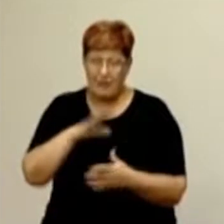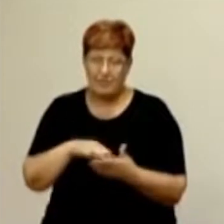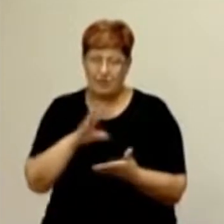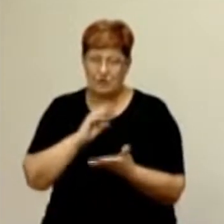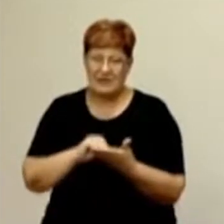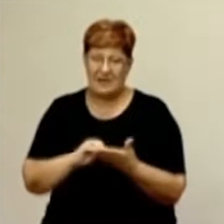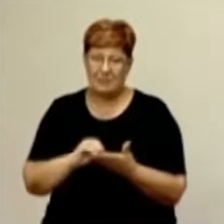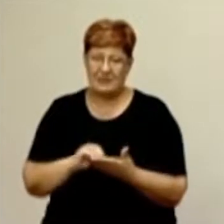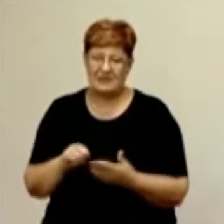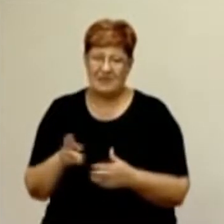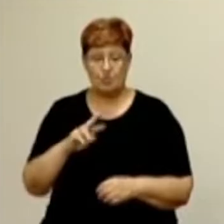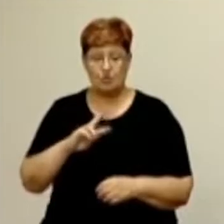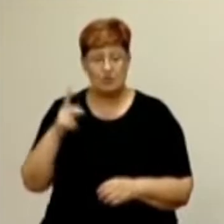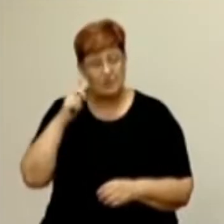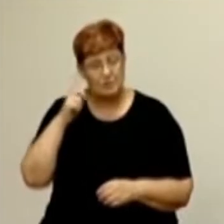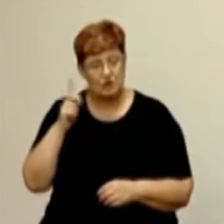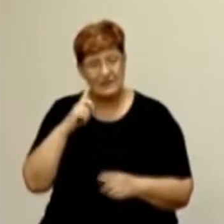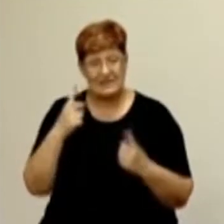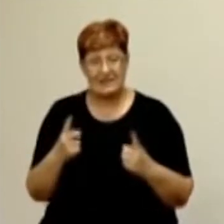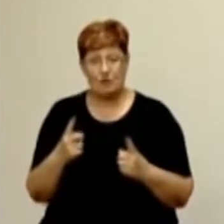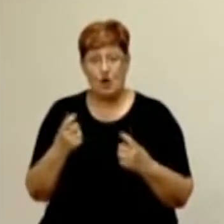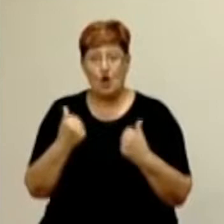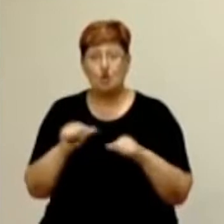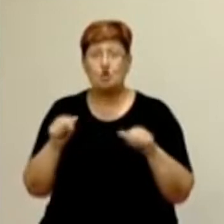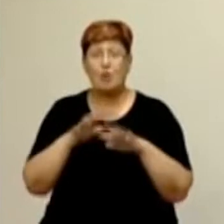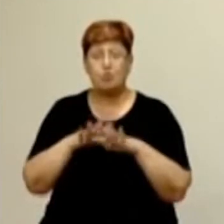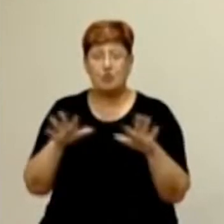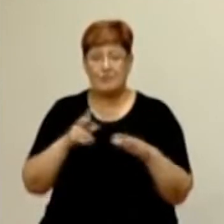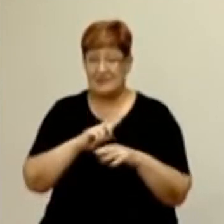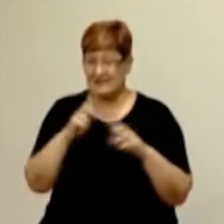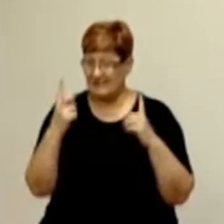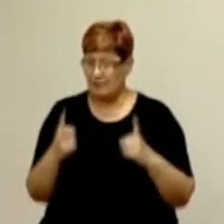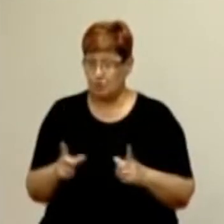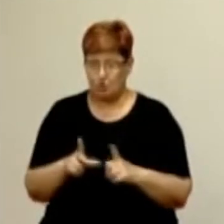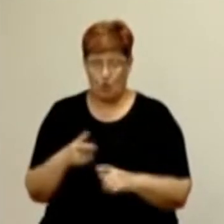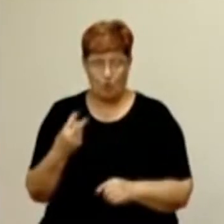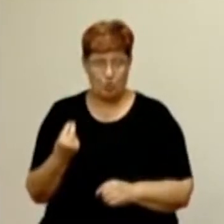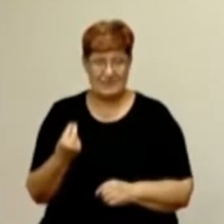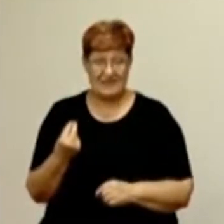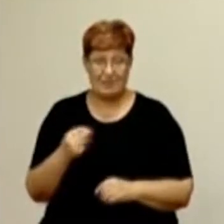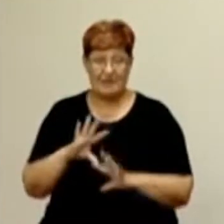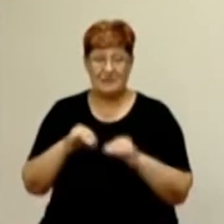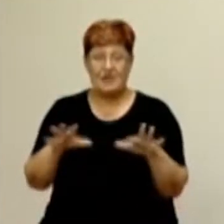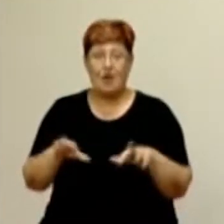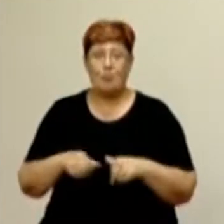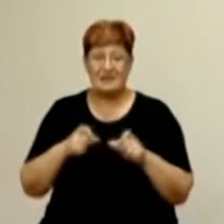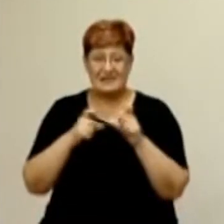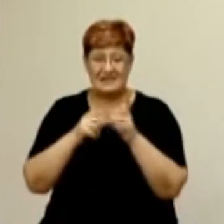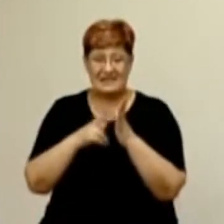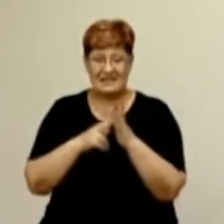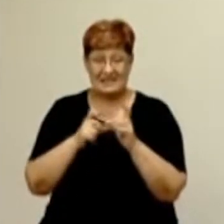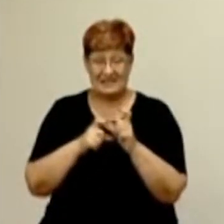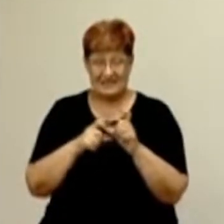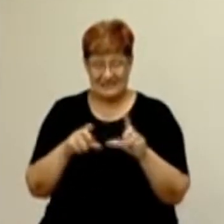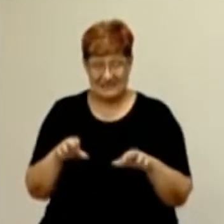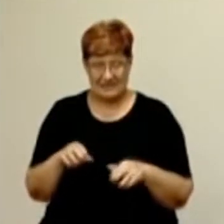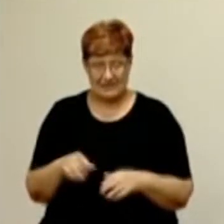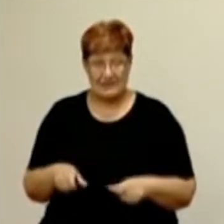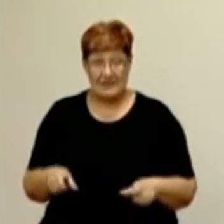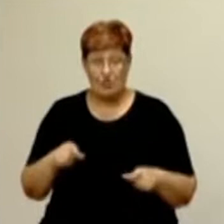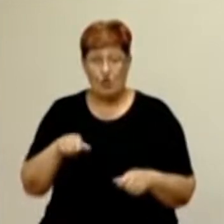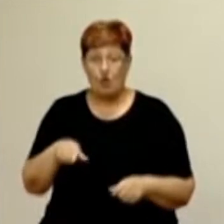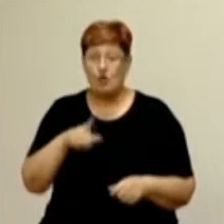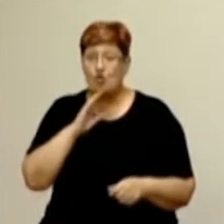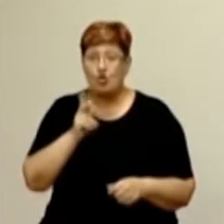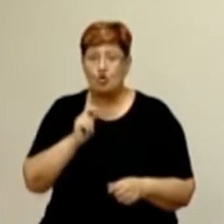prekidan u svom izlaganju. Slobodni mediji gotovo da ne postoje u Srbiji, sve je preuzela Srpska napredna stranka, a one koje nije